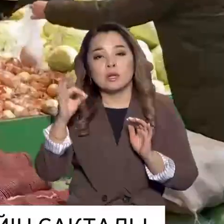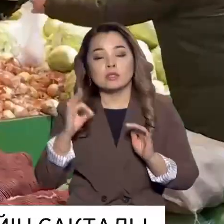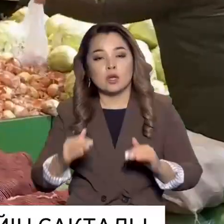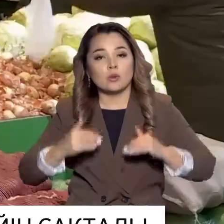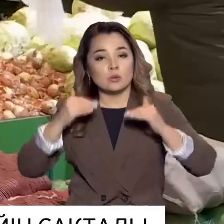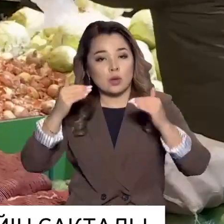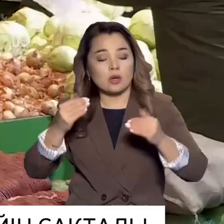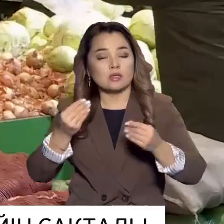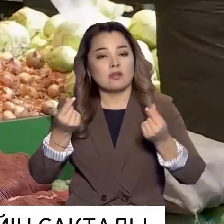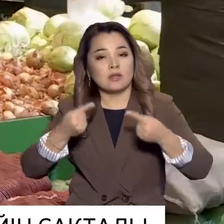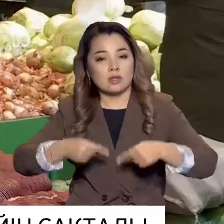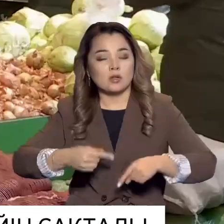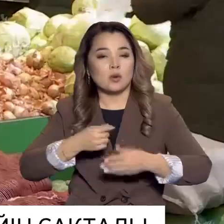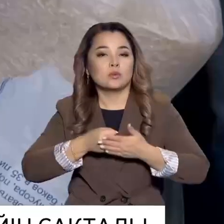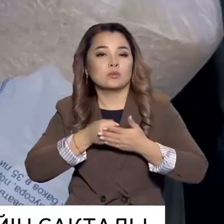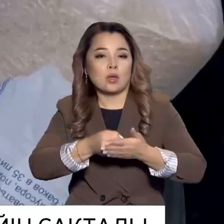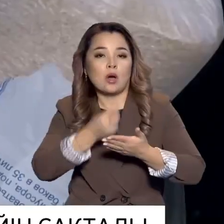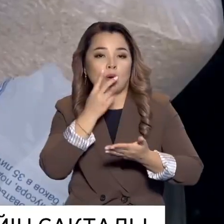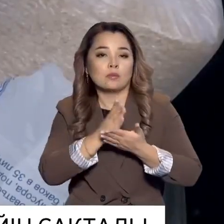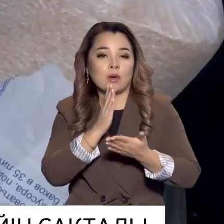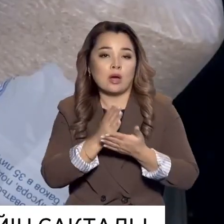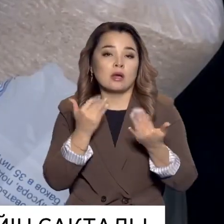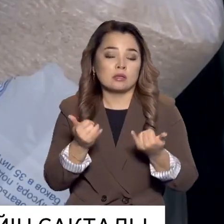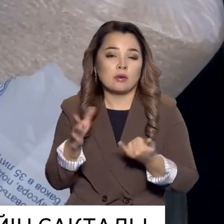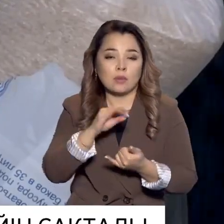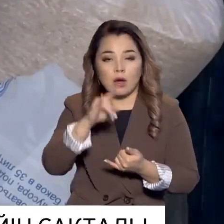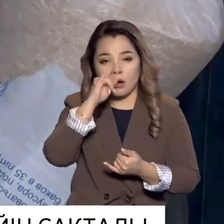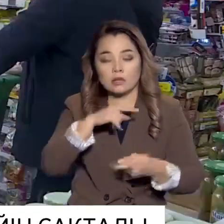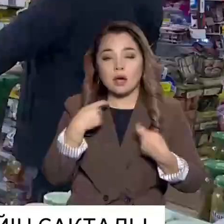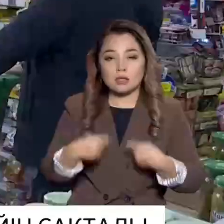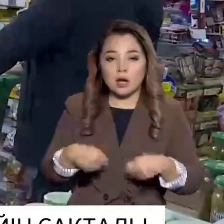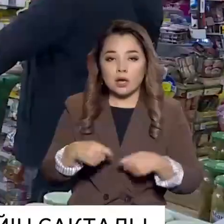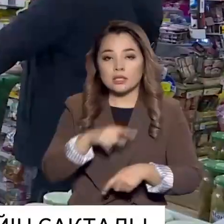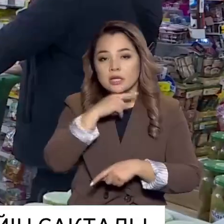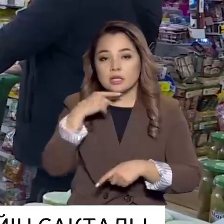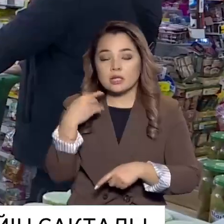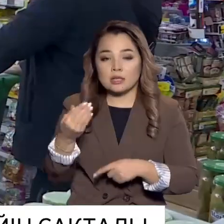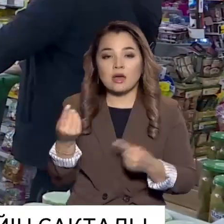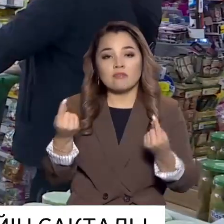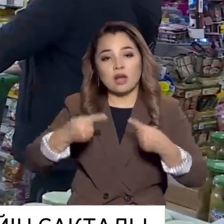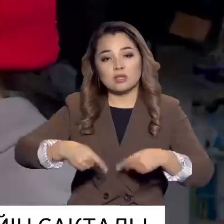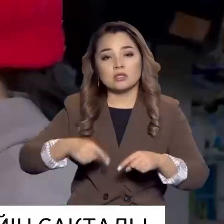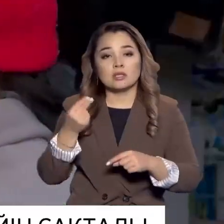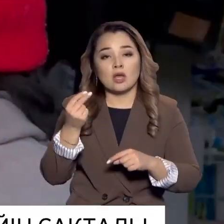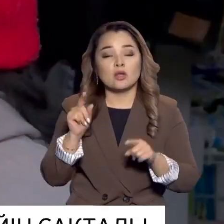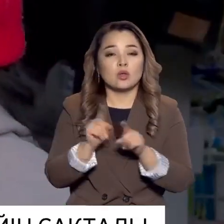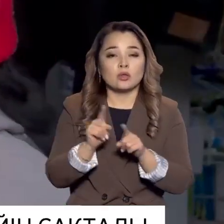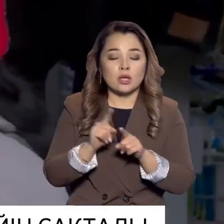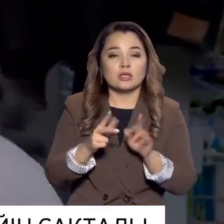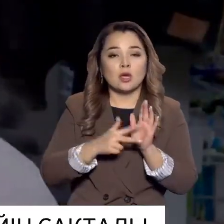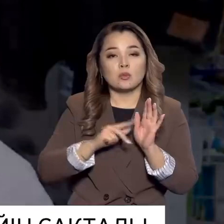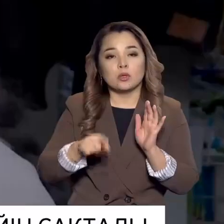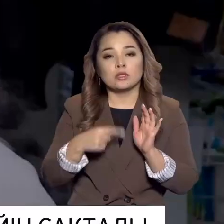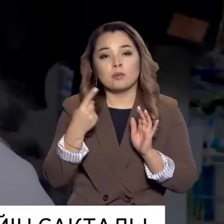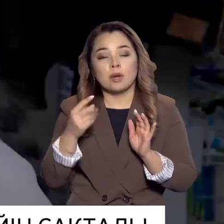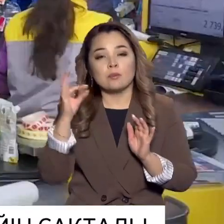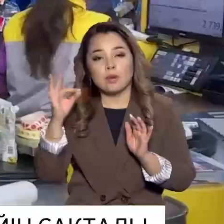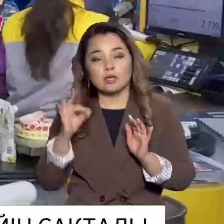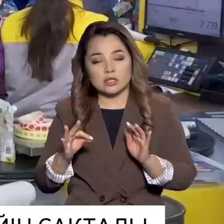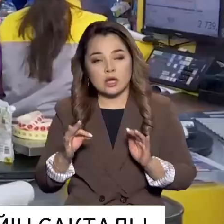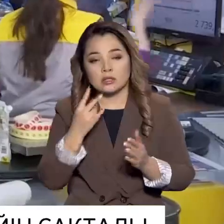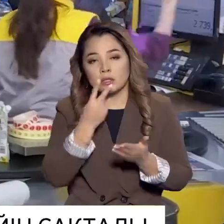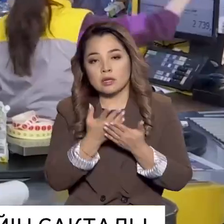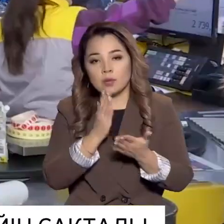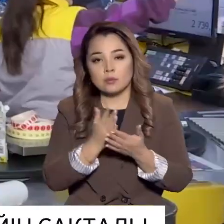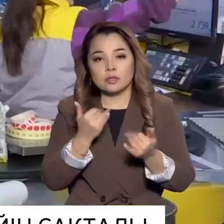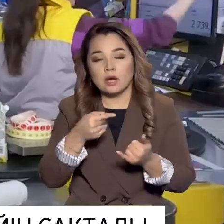инфляциялық қысым әлі сақталып отыр. Қазақстанның негізгі сауда әріптесі Ресейде инфляция қарқыны 8,1%-ға жетті. Демек,